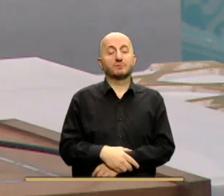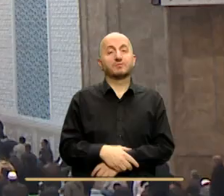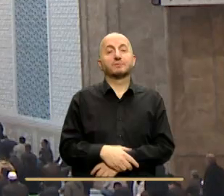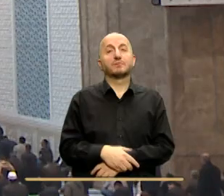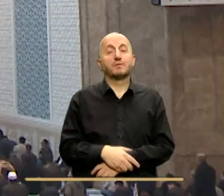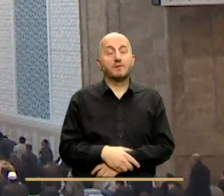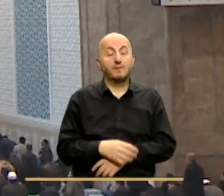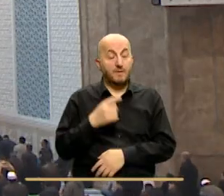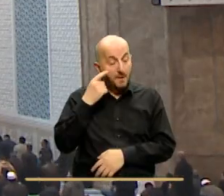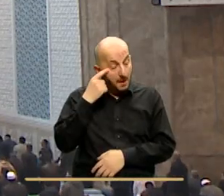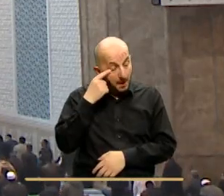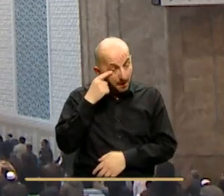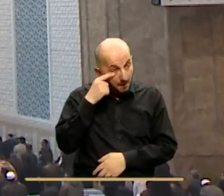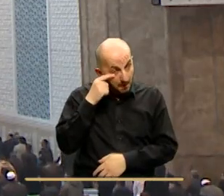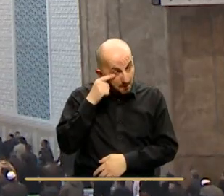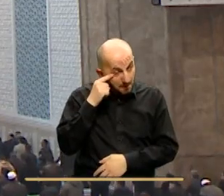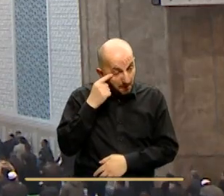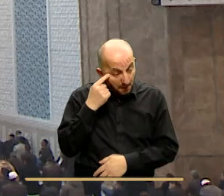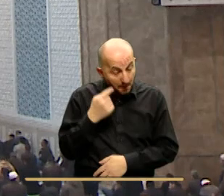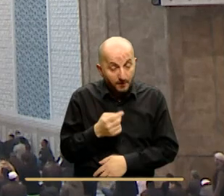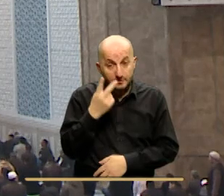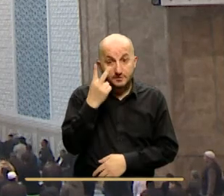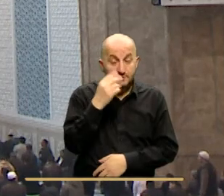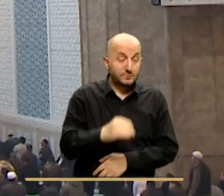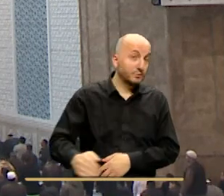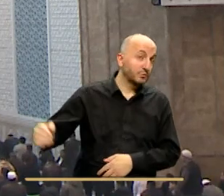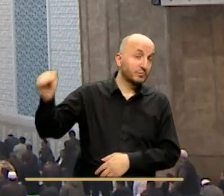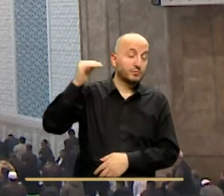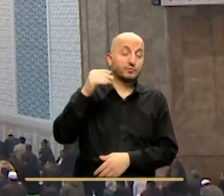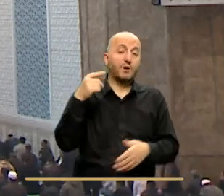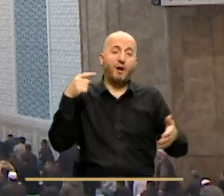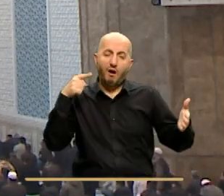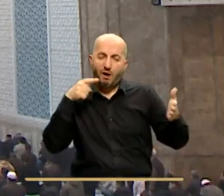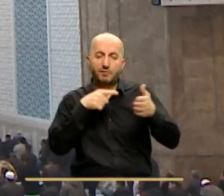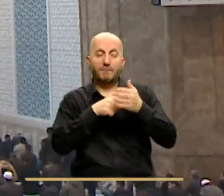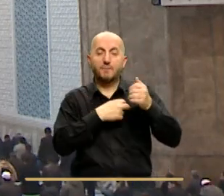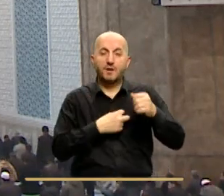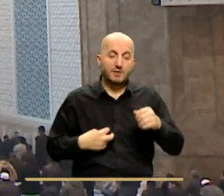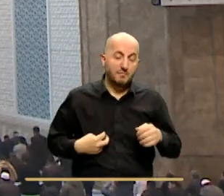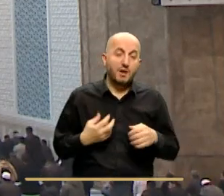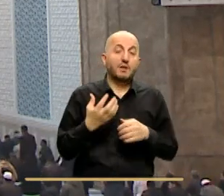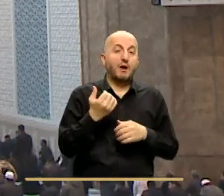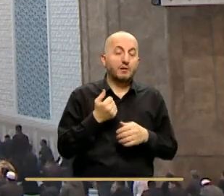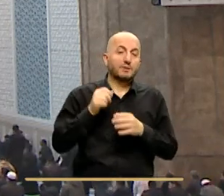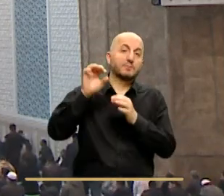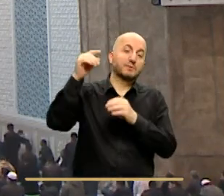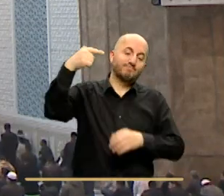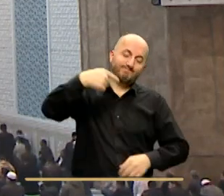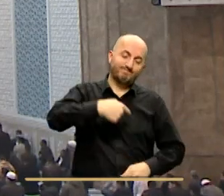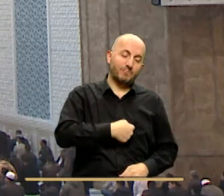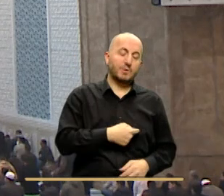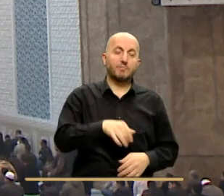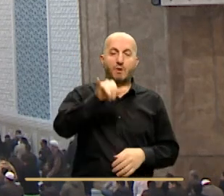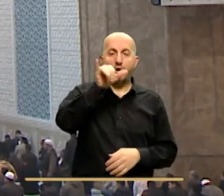uyarmıştır. Demek ki iki yüce gaye ile peygamberlerden aldığımız ilhamla